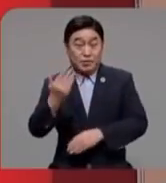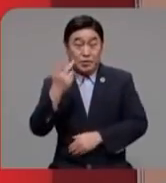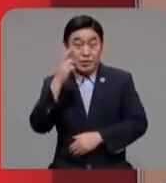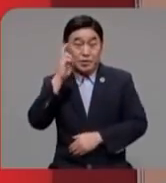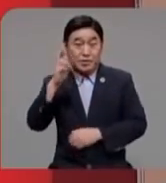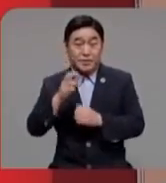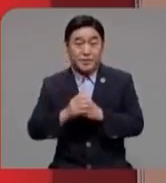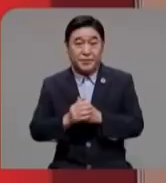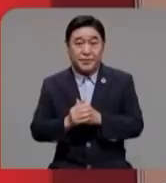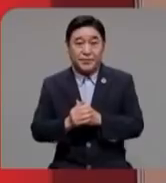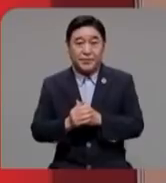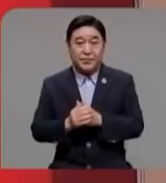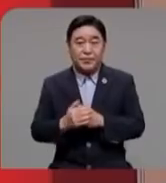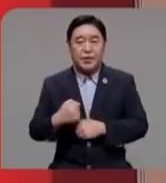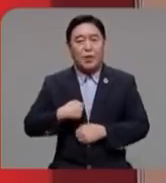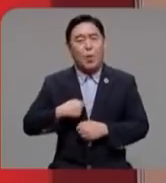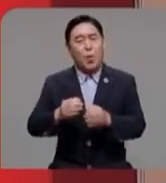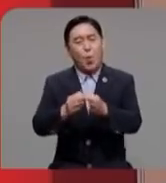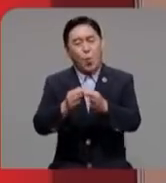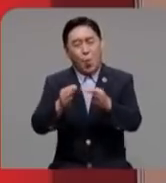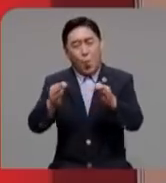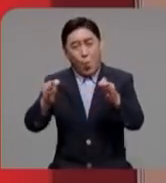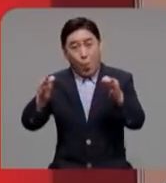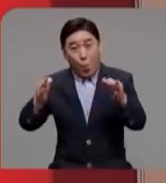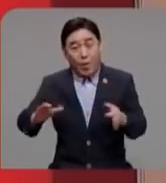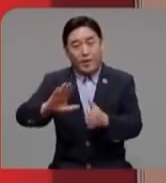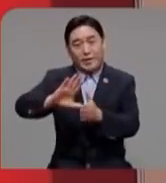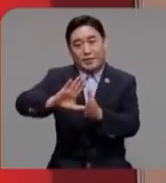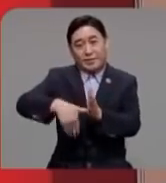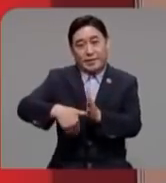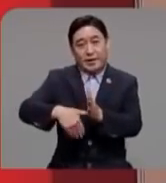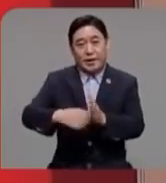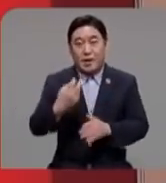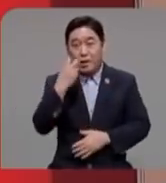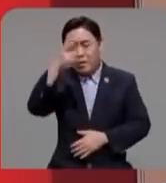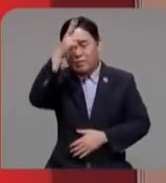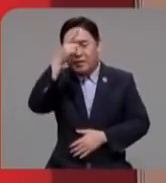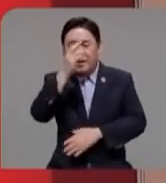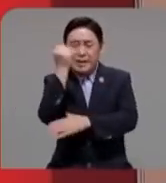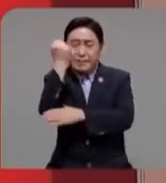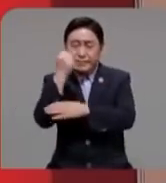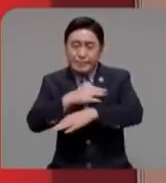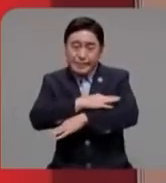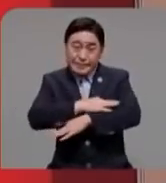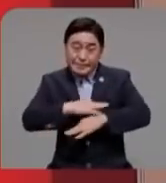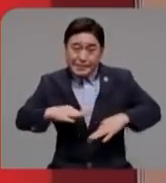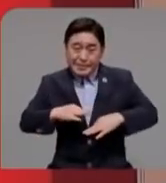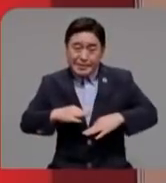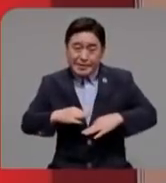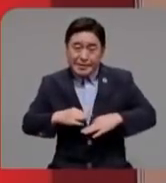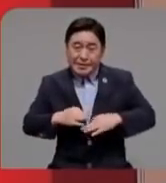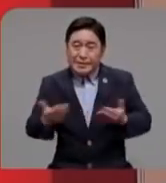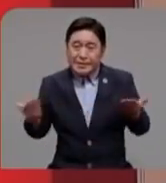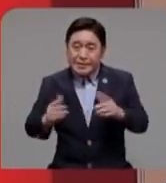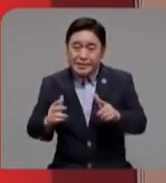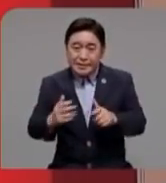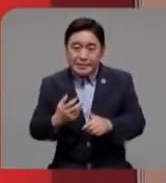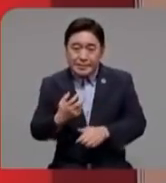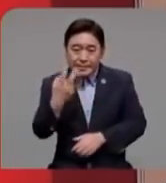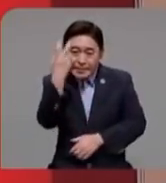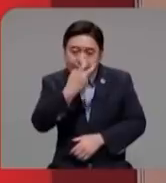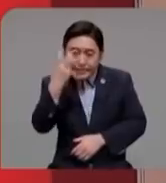저는 오랜 세월 검찰에서 이런 부패 사건을 많이